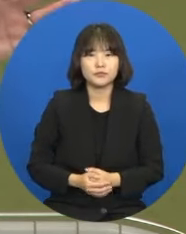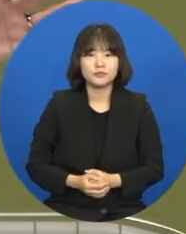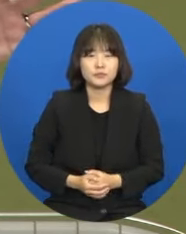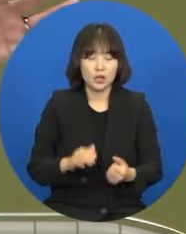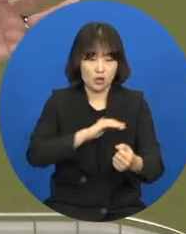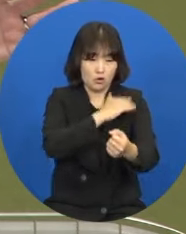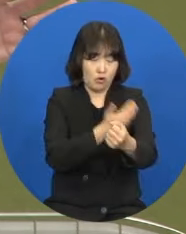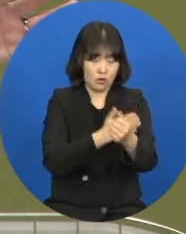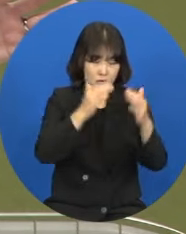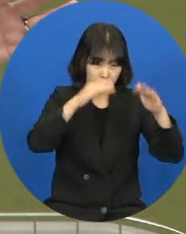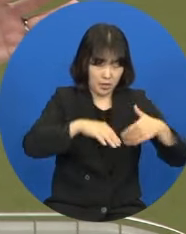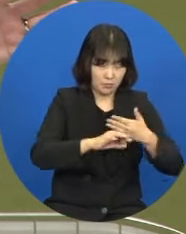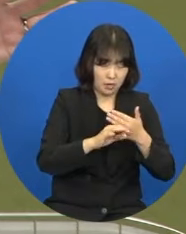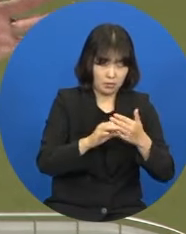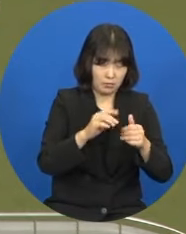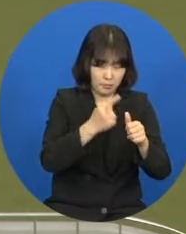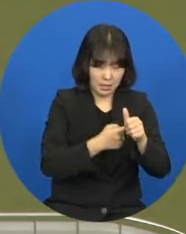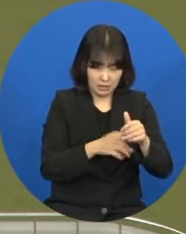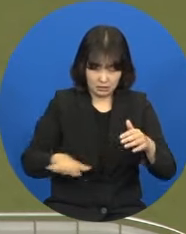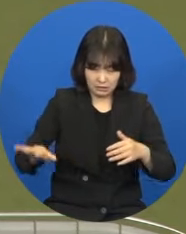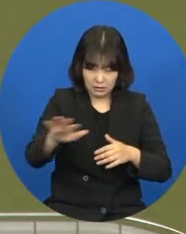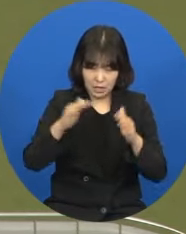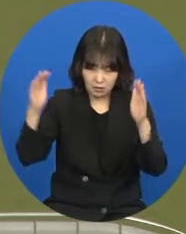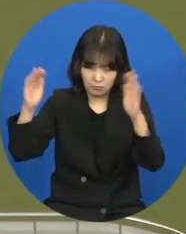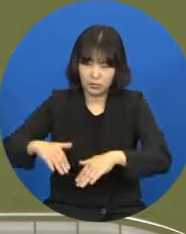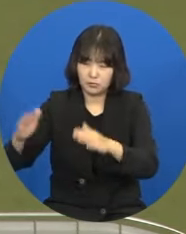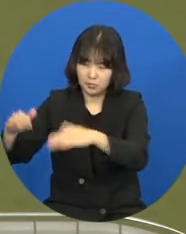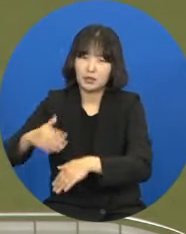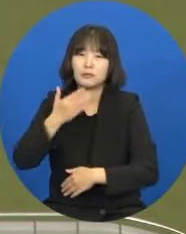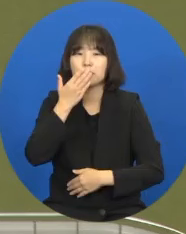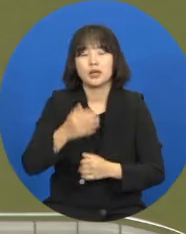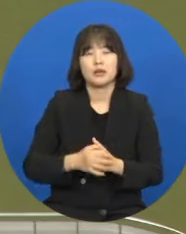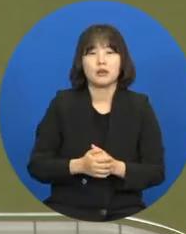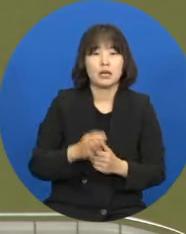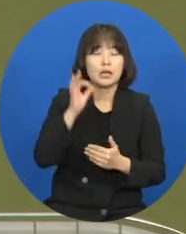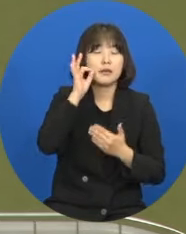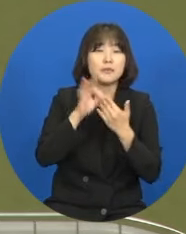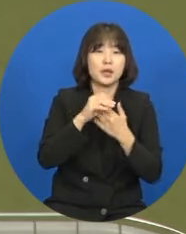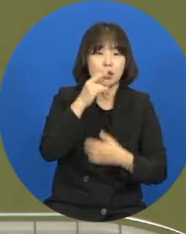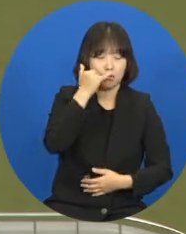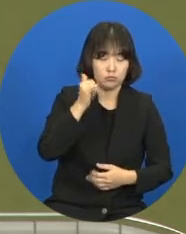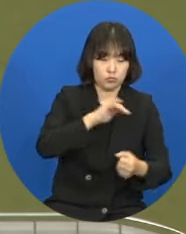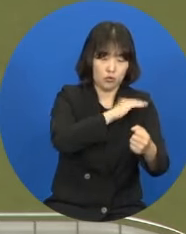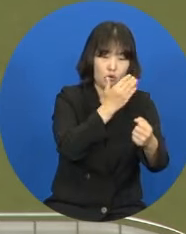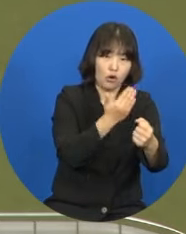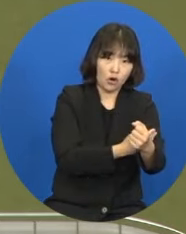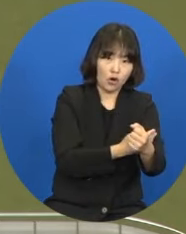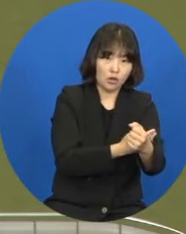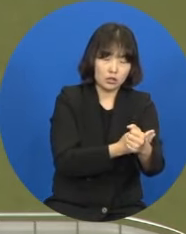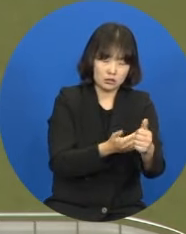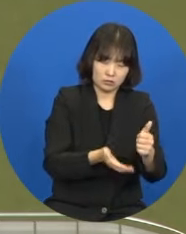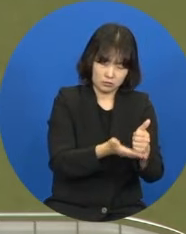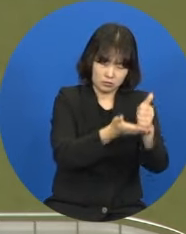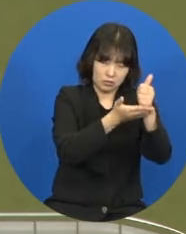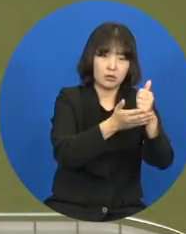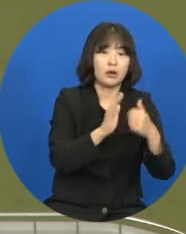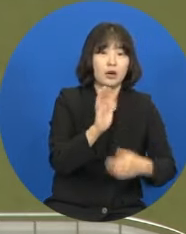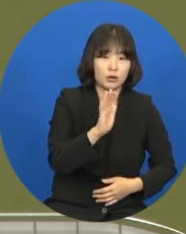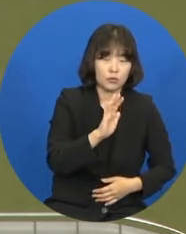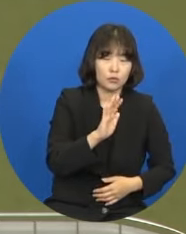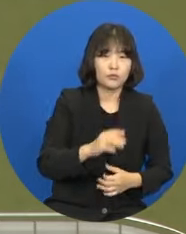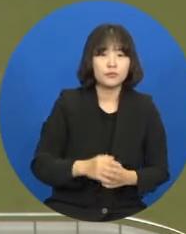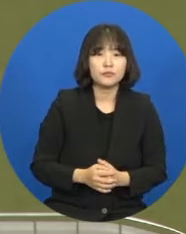권위를 무너뜨리면 우리가 만일 부모의 권위를 제대로 세워 드리지 못하고